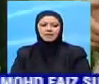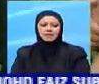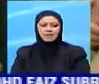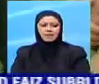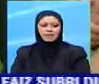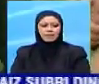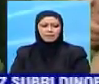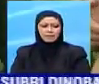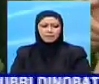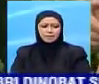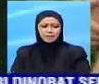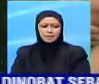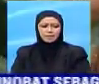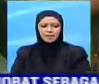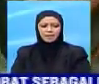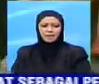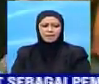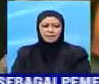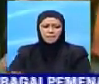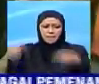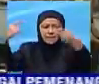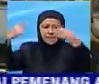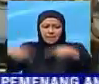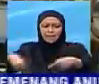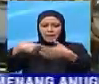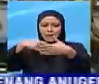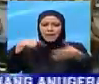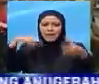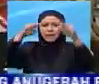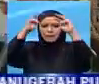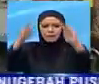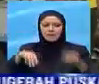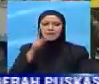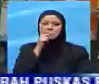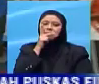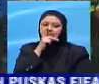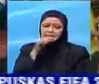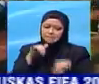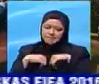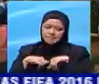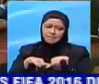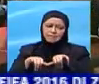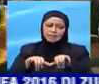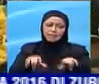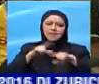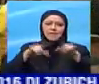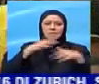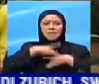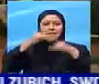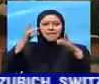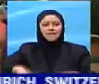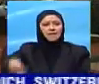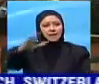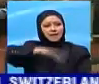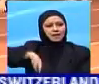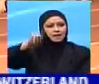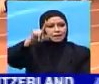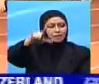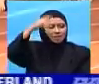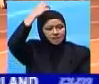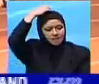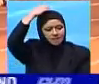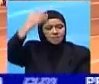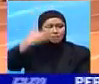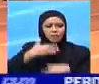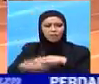penalti sementara itu perlawanan pramusim Kedah terus dibanjiri peminatnya yang berada di sekitar lembah Klang selepas memenuhi